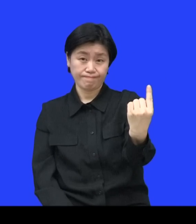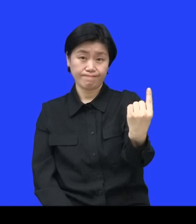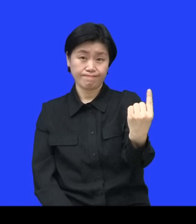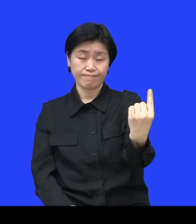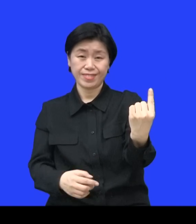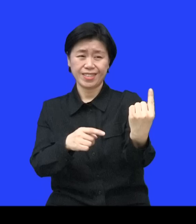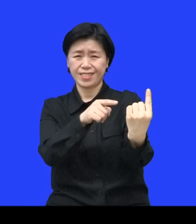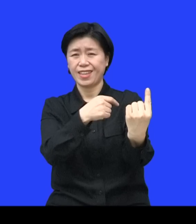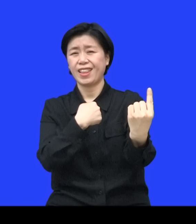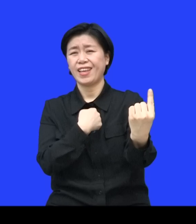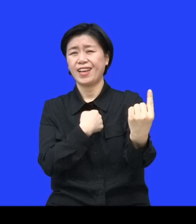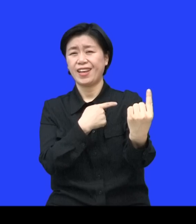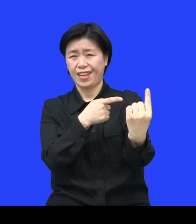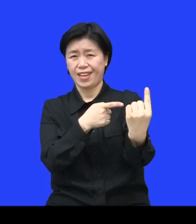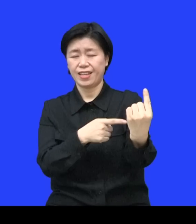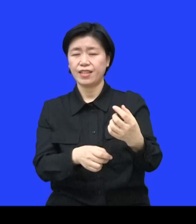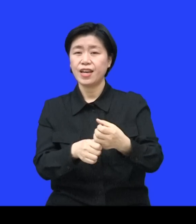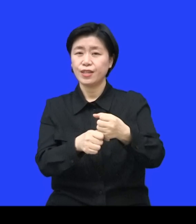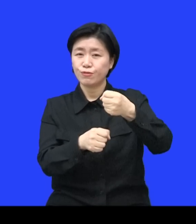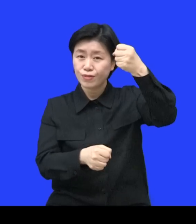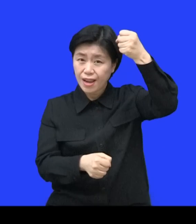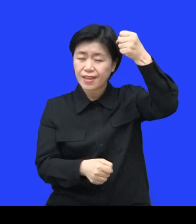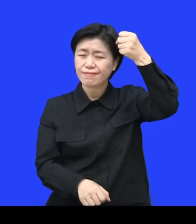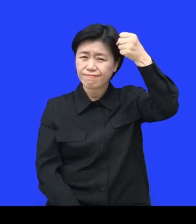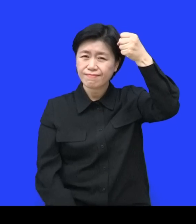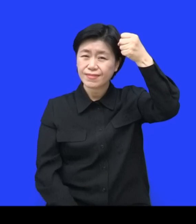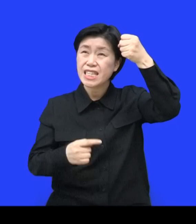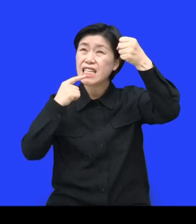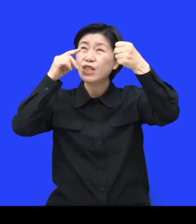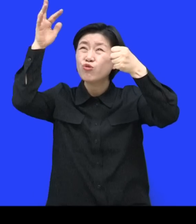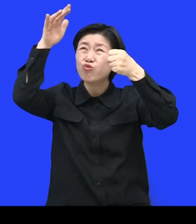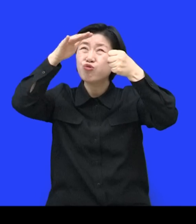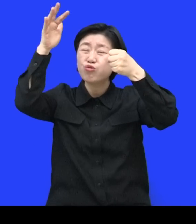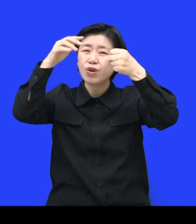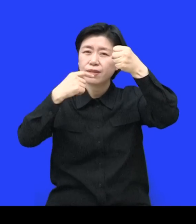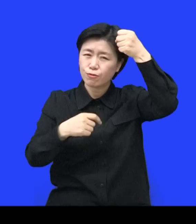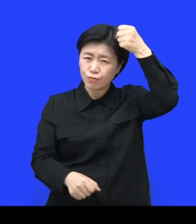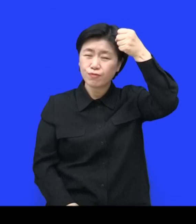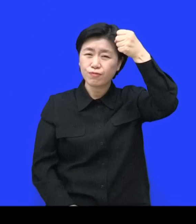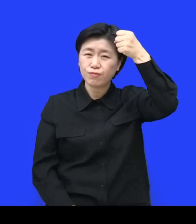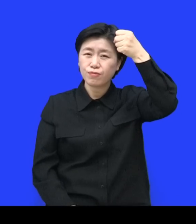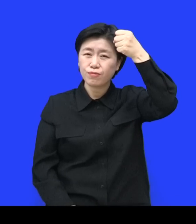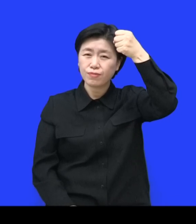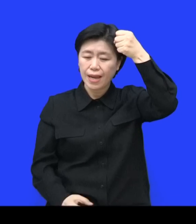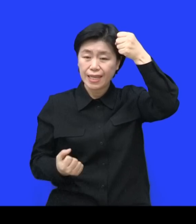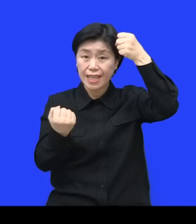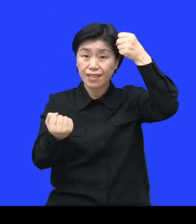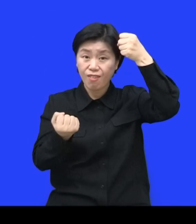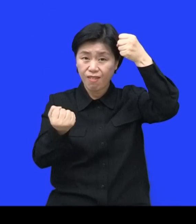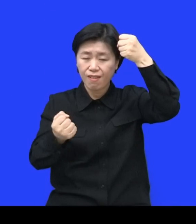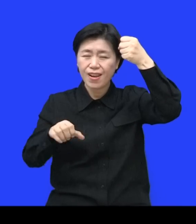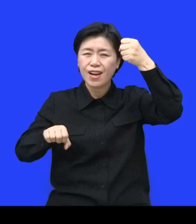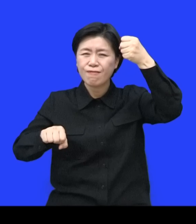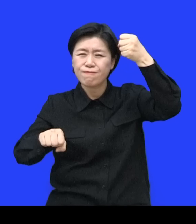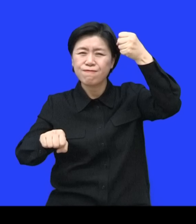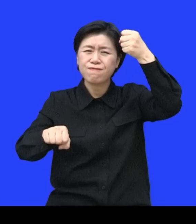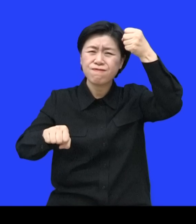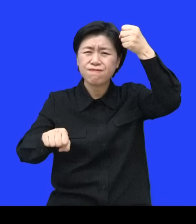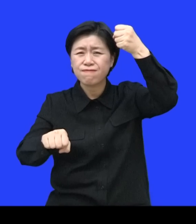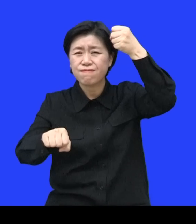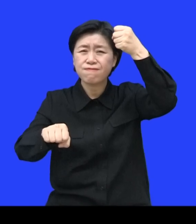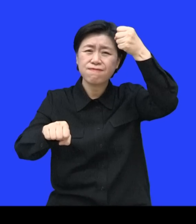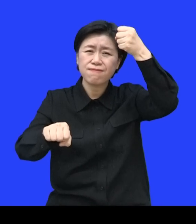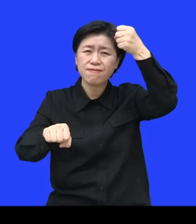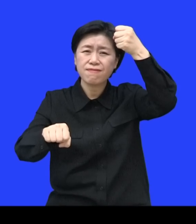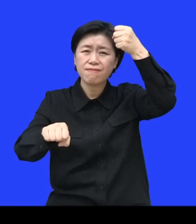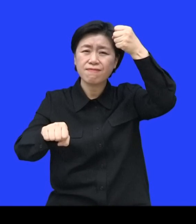친구가 한 손엔 우산을 들고 한 손엔 자전거를 타고 도저히 눈이 너무 많이 오니까 그냥 우산을 안 쓰고